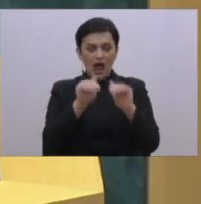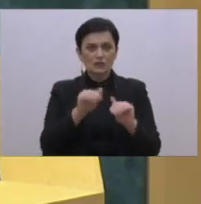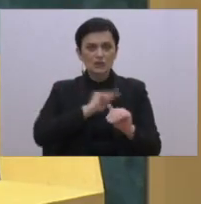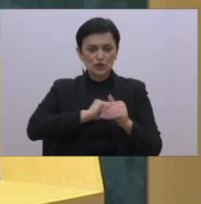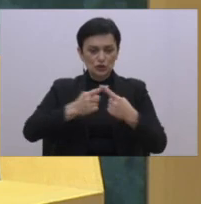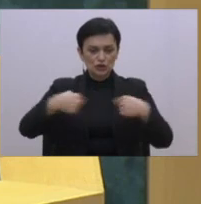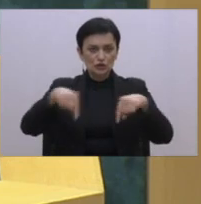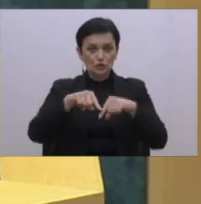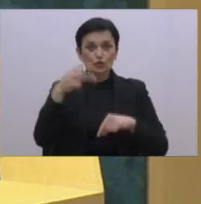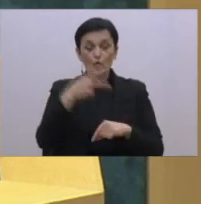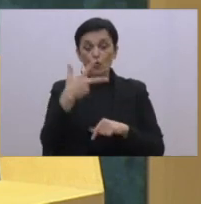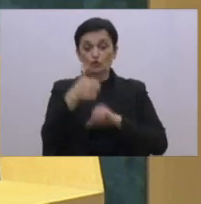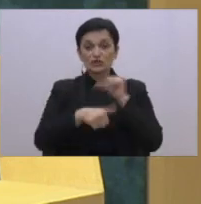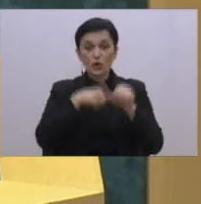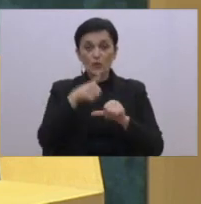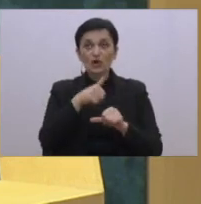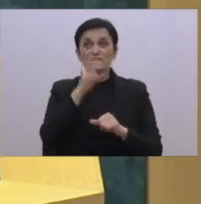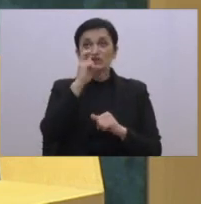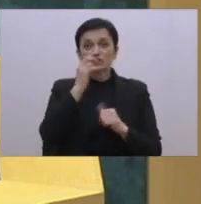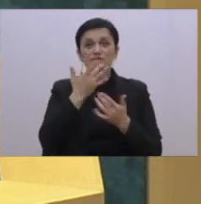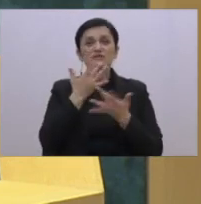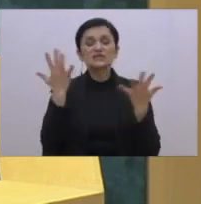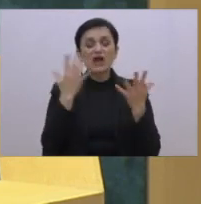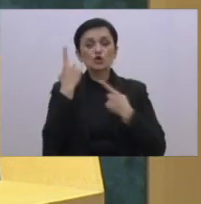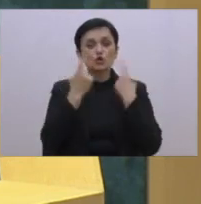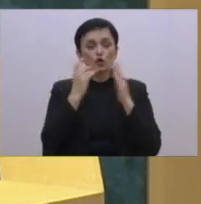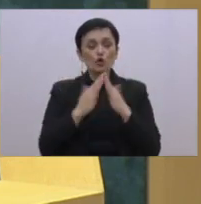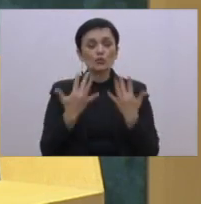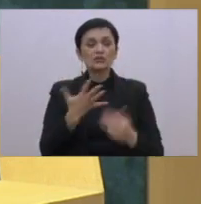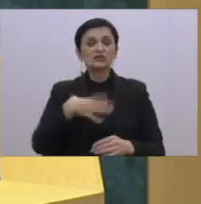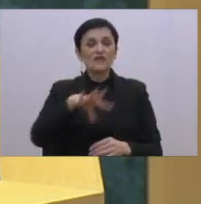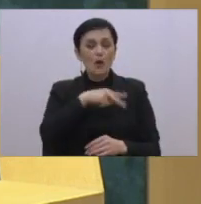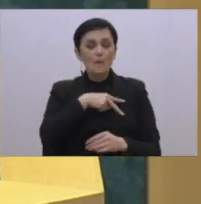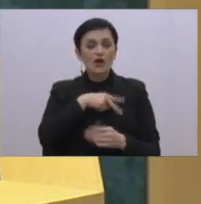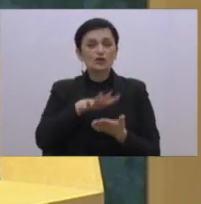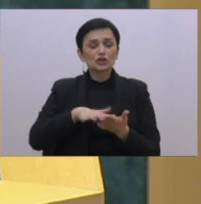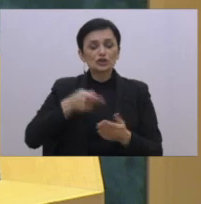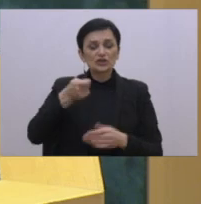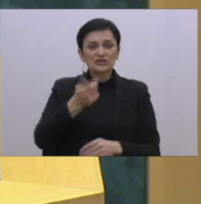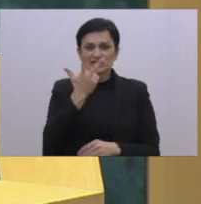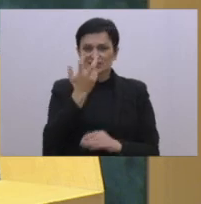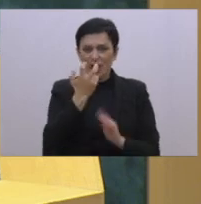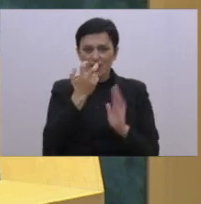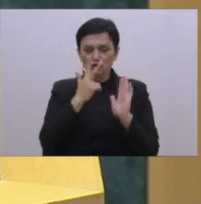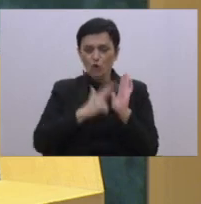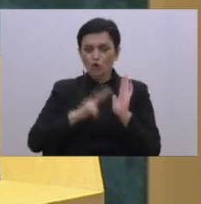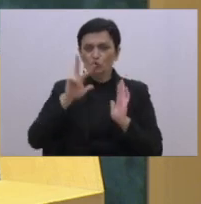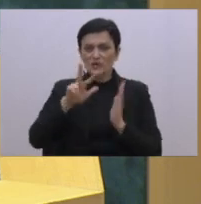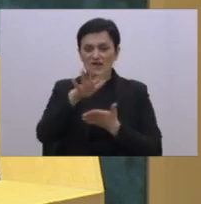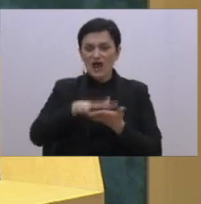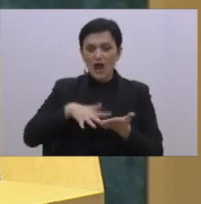ინსტიტუციას. 2023 წელს საჯარო ინფორმაციის გაცემის მოთხოვნით საქართველოს პარლამენტში შემოვიდა 383